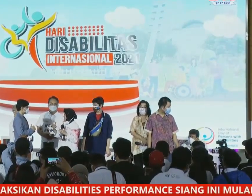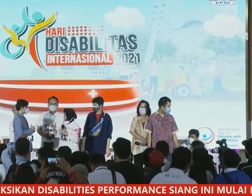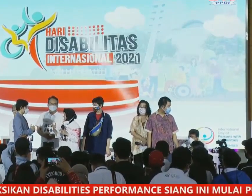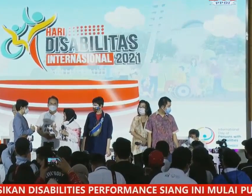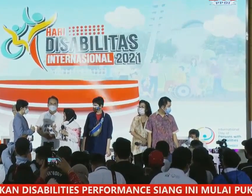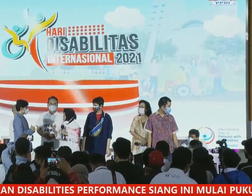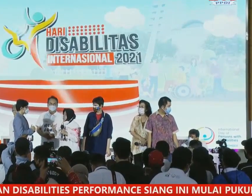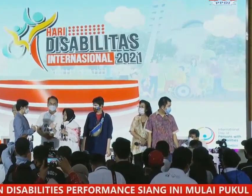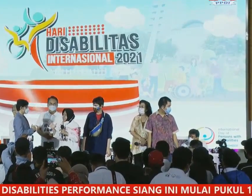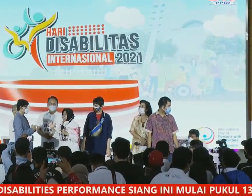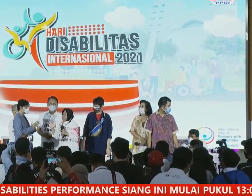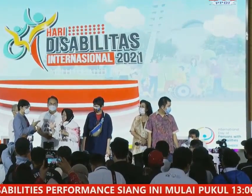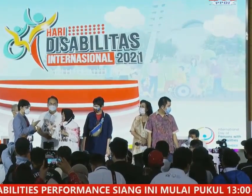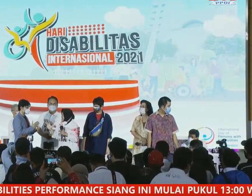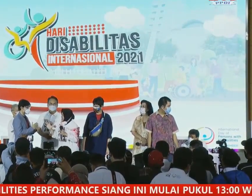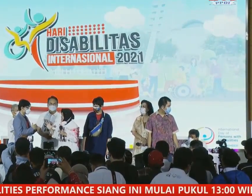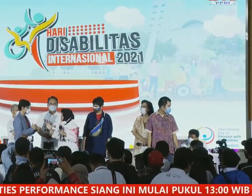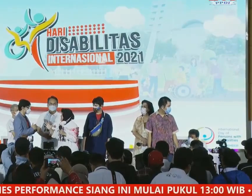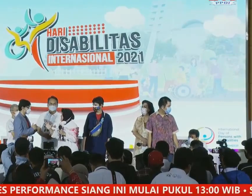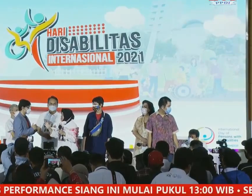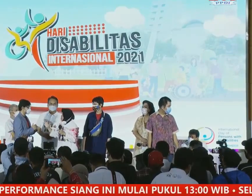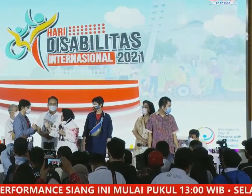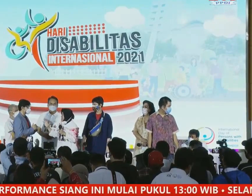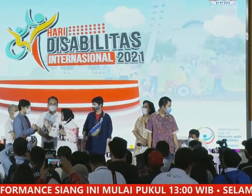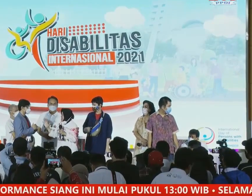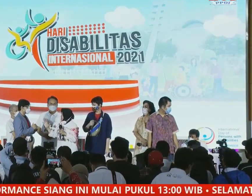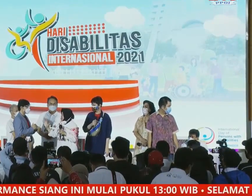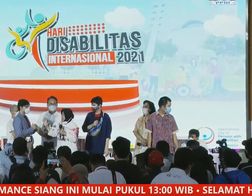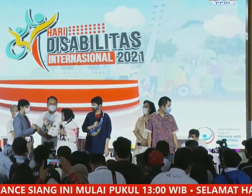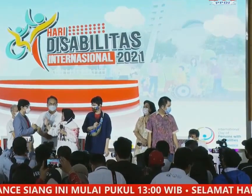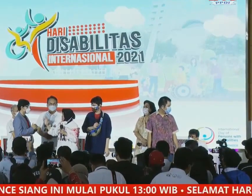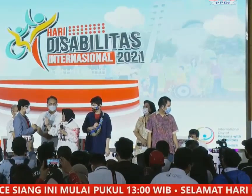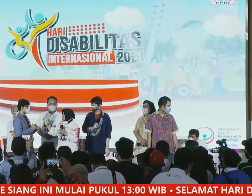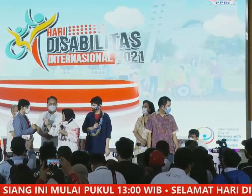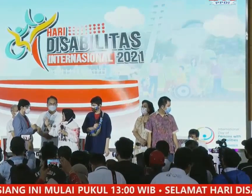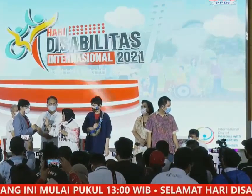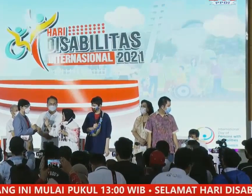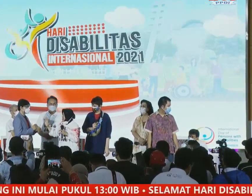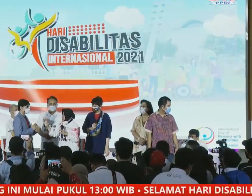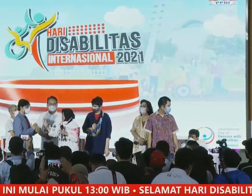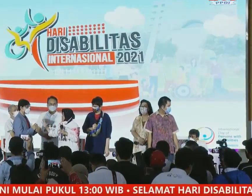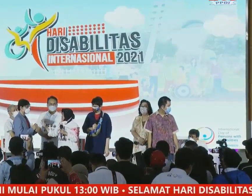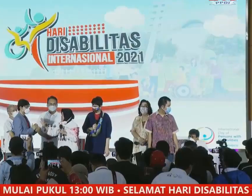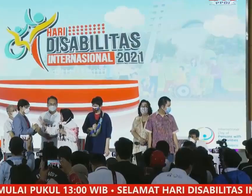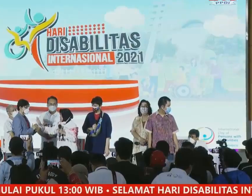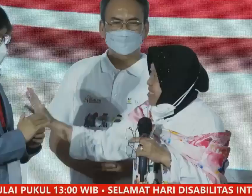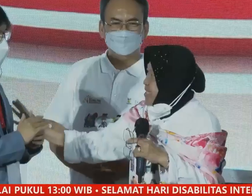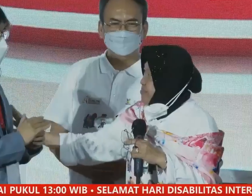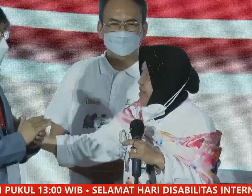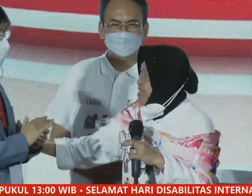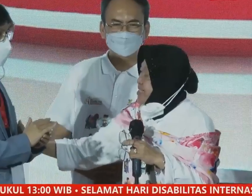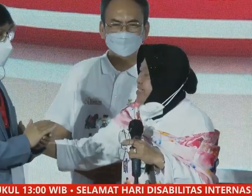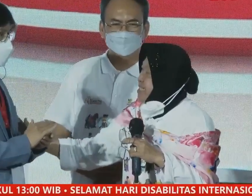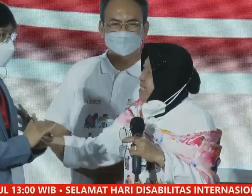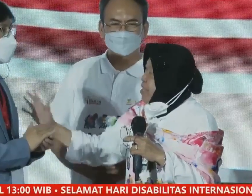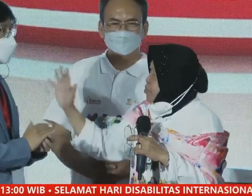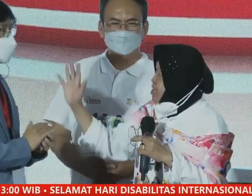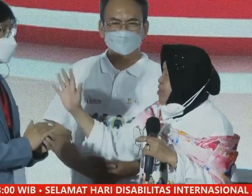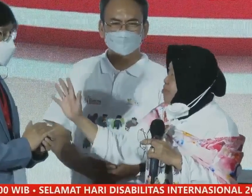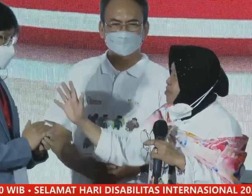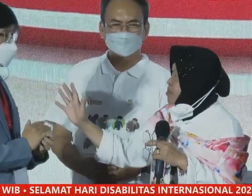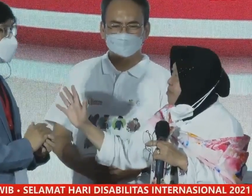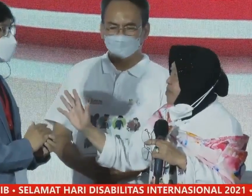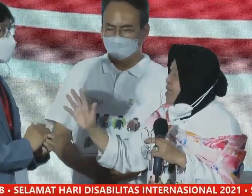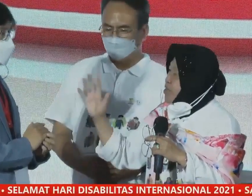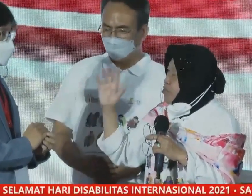Stefan, Ibu tidak, Ibu tidak ngurangi bahasa icara. Tapi Stefan, kamu